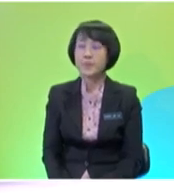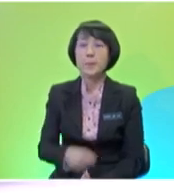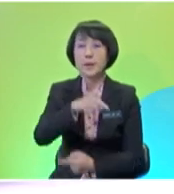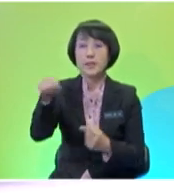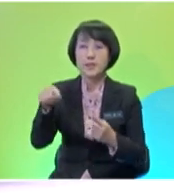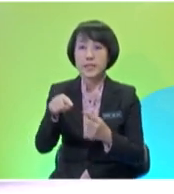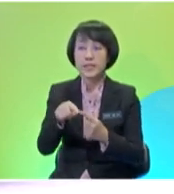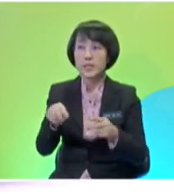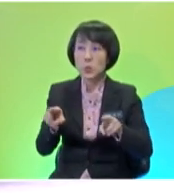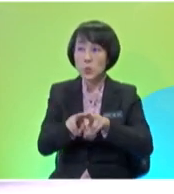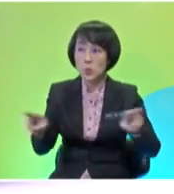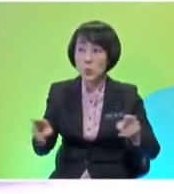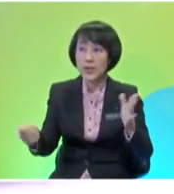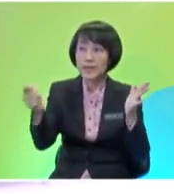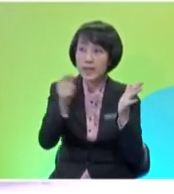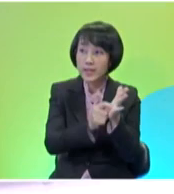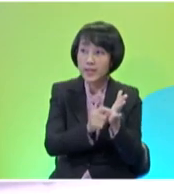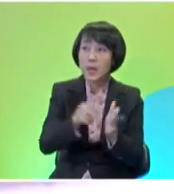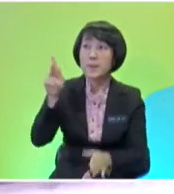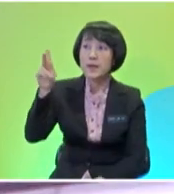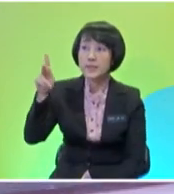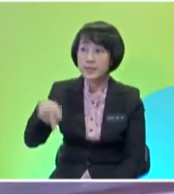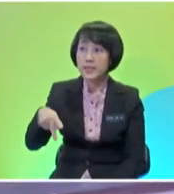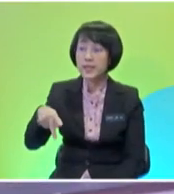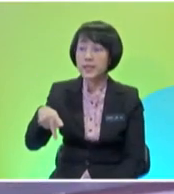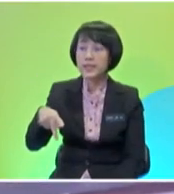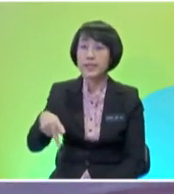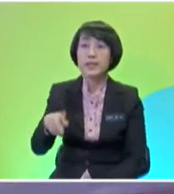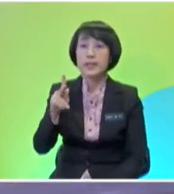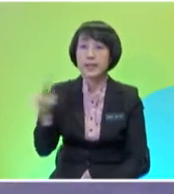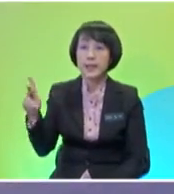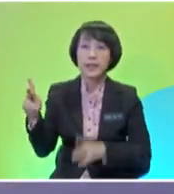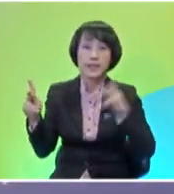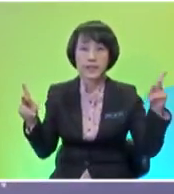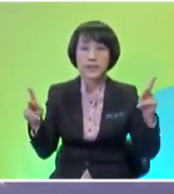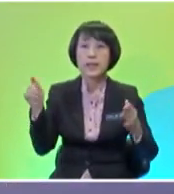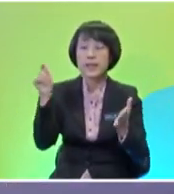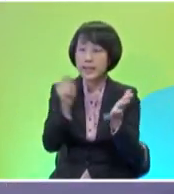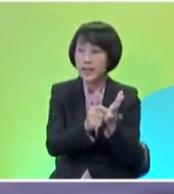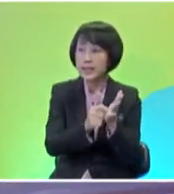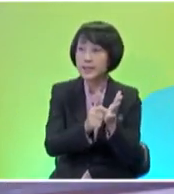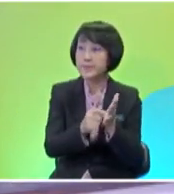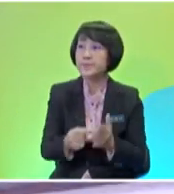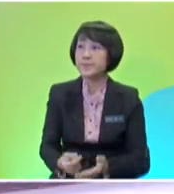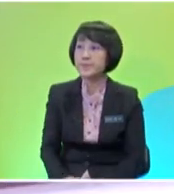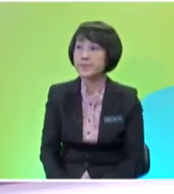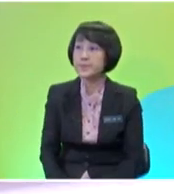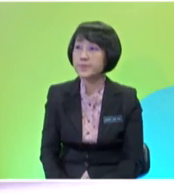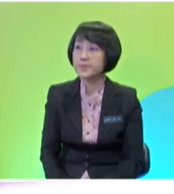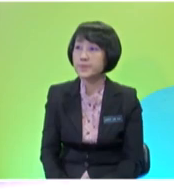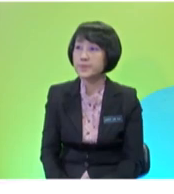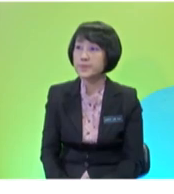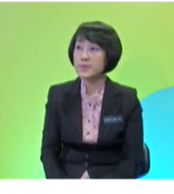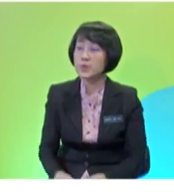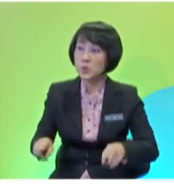kan, sebab saiz dia besar. Okey, pastikan kita tanda kiri dan kanan. Okey, contoh kan. Okey, katalah yang ini ialah 21. Okey, kita nak ukur